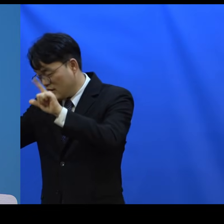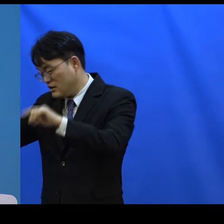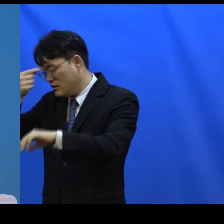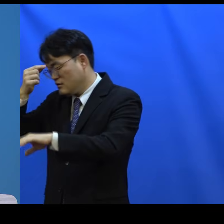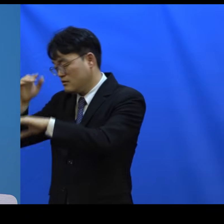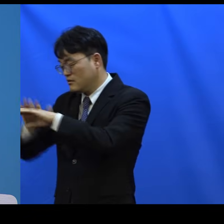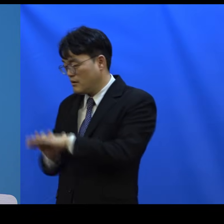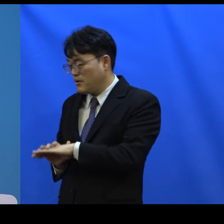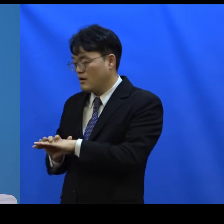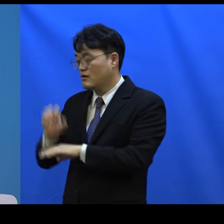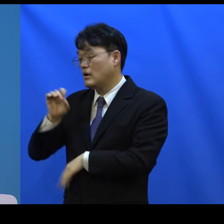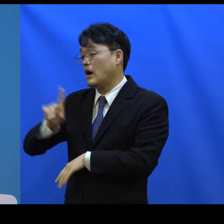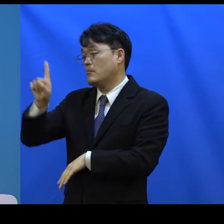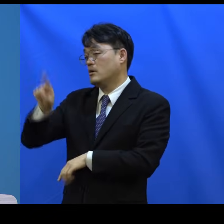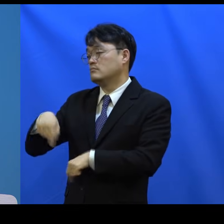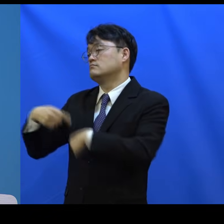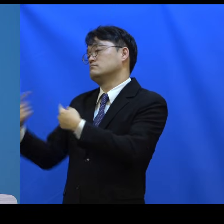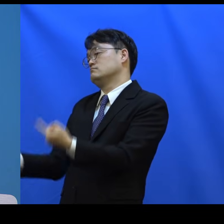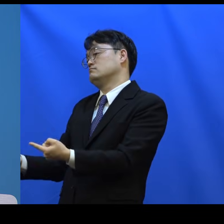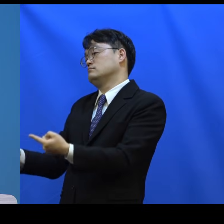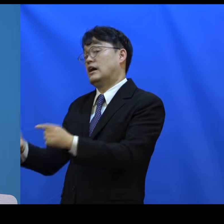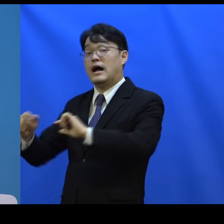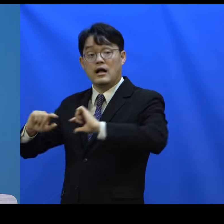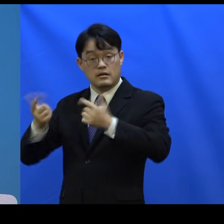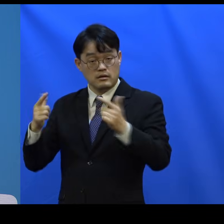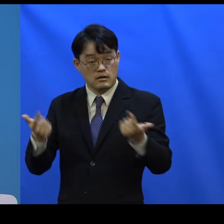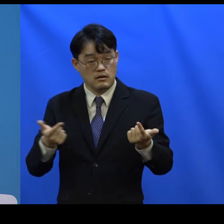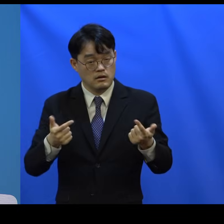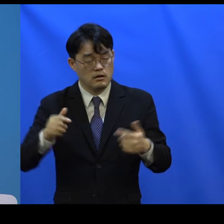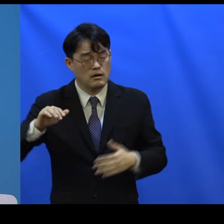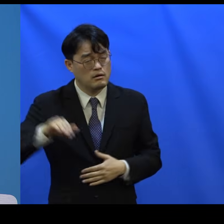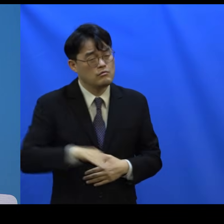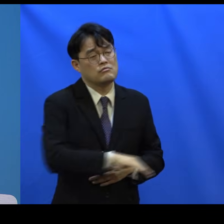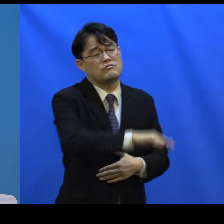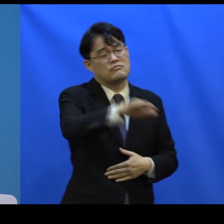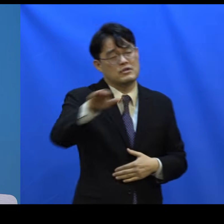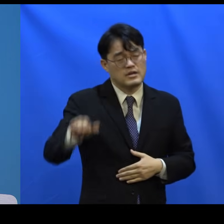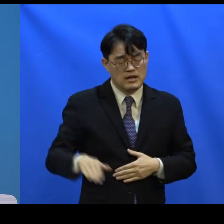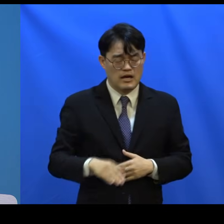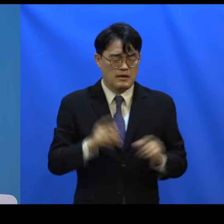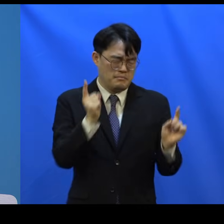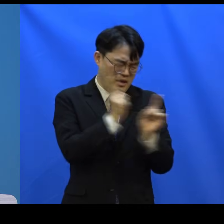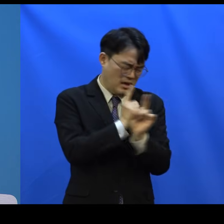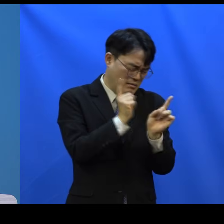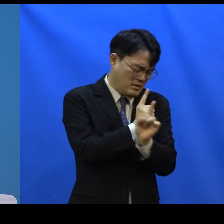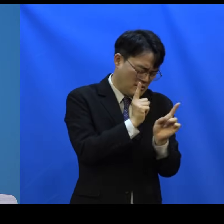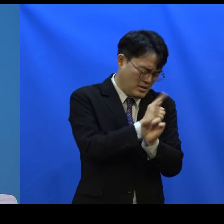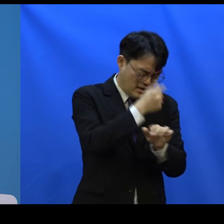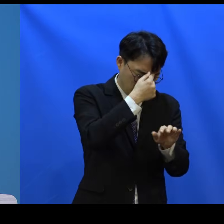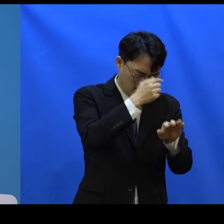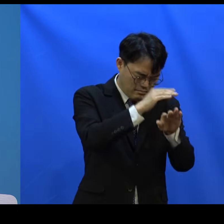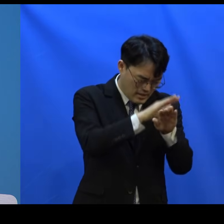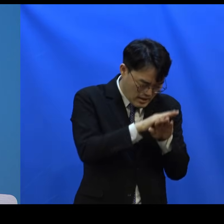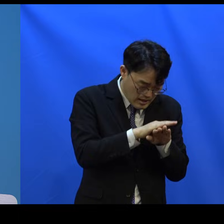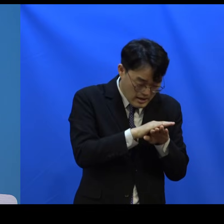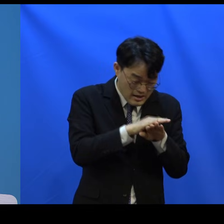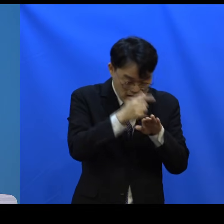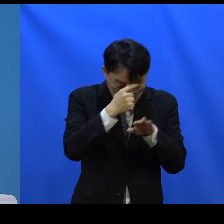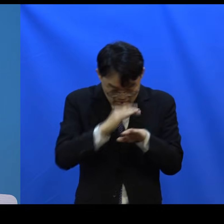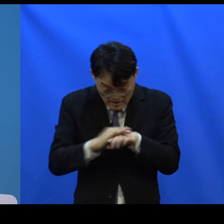거예요. 그 일주일에 우리의 센터는 여기 있는 거예요. 그래서 예배가 있어야 한 주간의 삶이 제대로